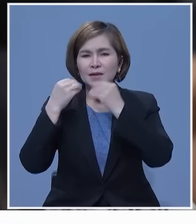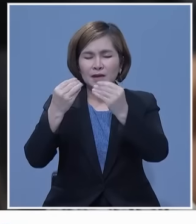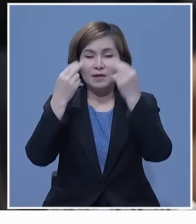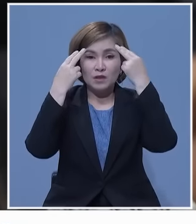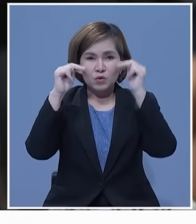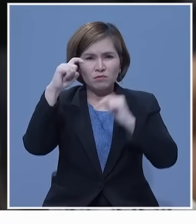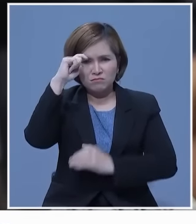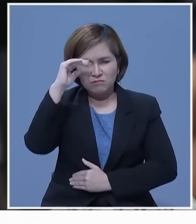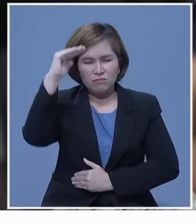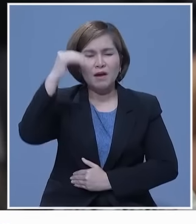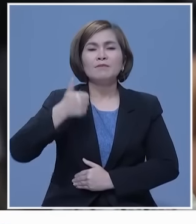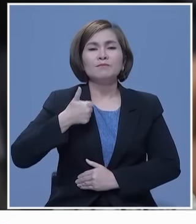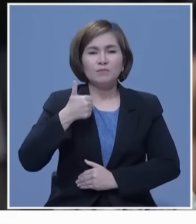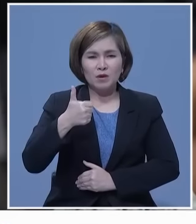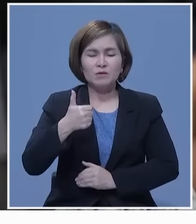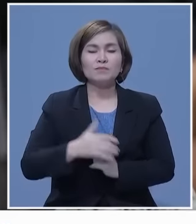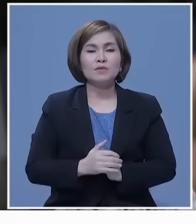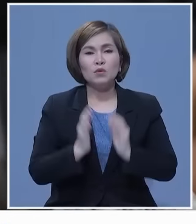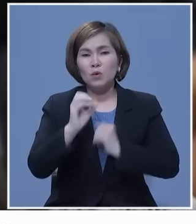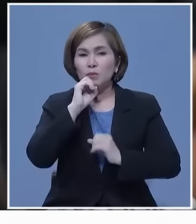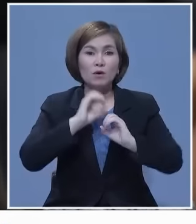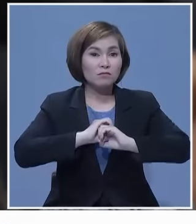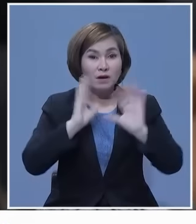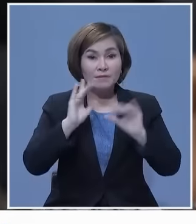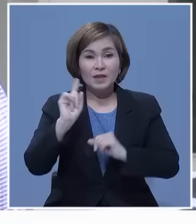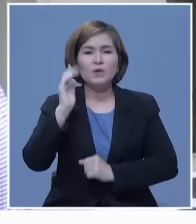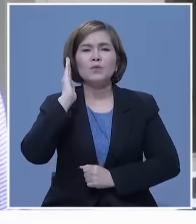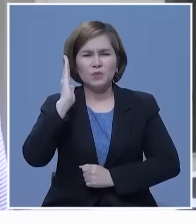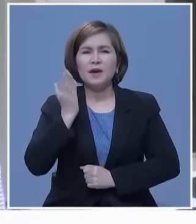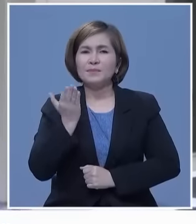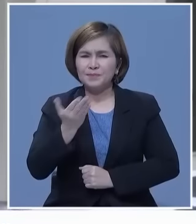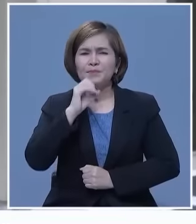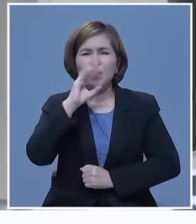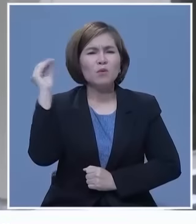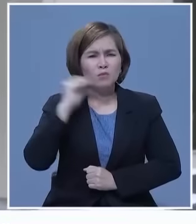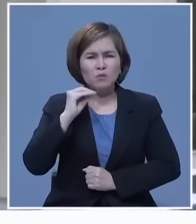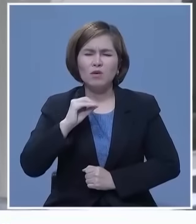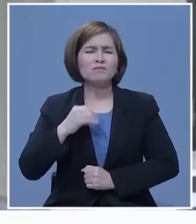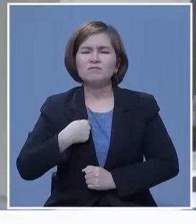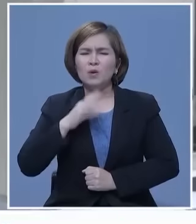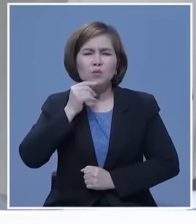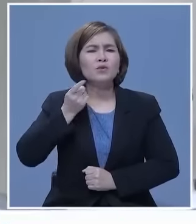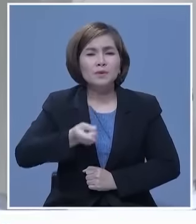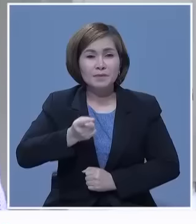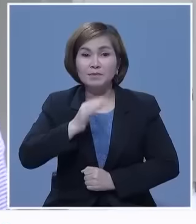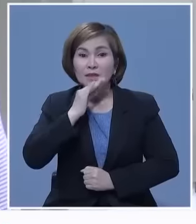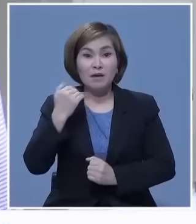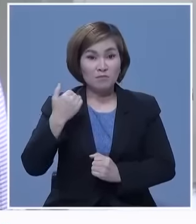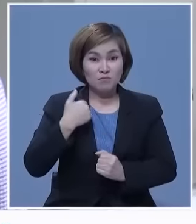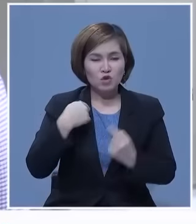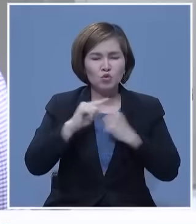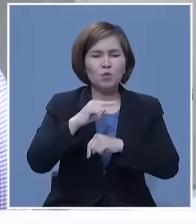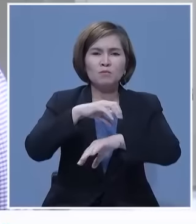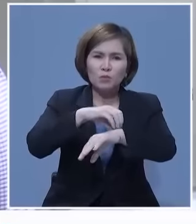นายกซึ่งคนที่ประกาศตัวอย่างชัดเจนก็คือคุณณัฐวุฒิที่พูดอยู่เสมอว่ายืนยันคำเดิมว่าถ้ามี 2ลุงนะ